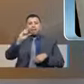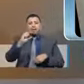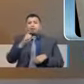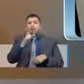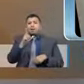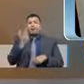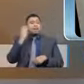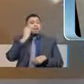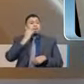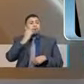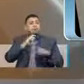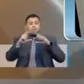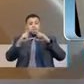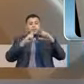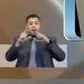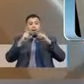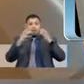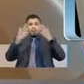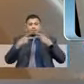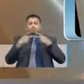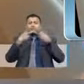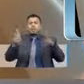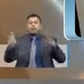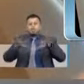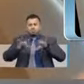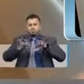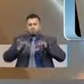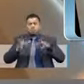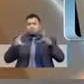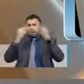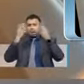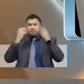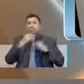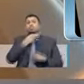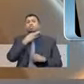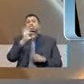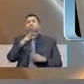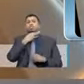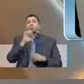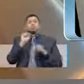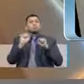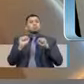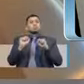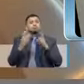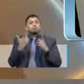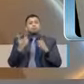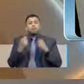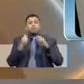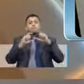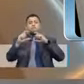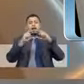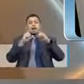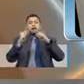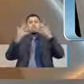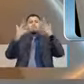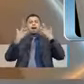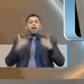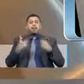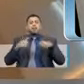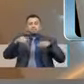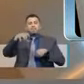أطلقنا منصة تعليمية جديدة متخصصة فقط للتعليم المصرفي والمالي بدولة